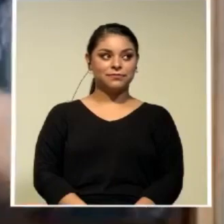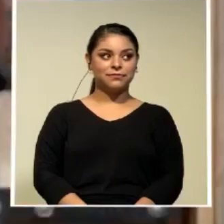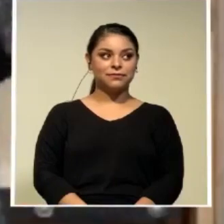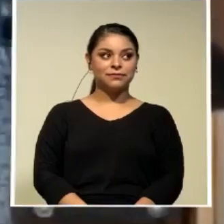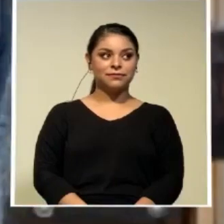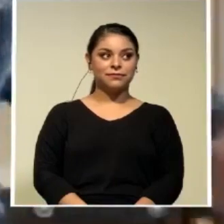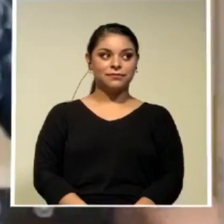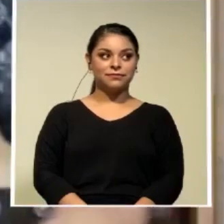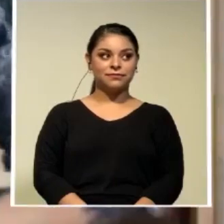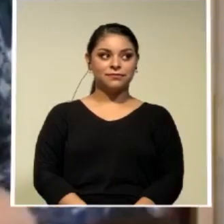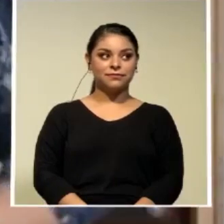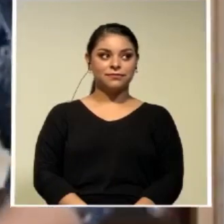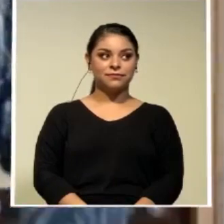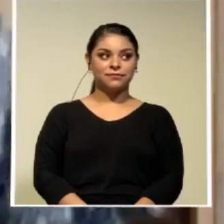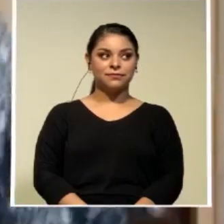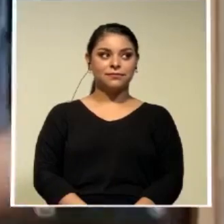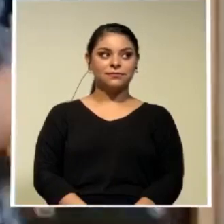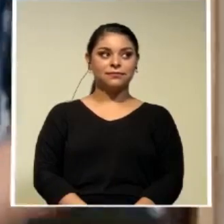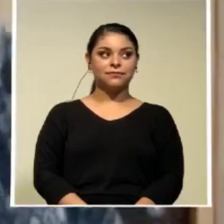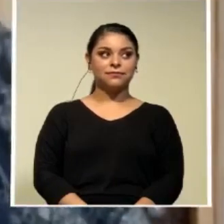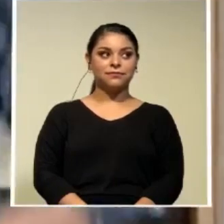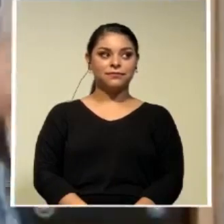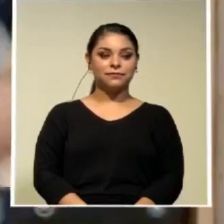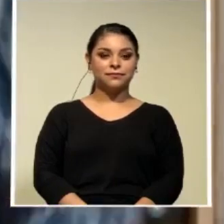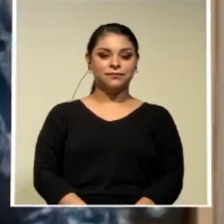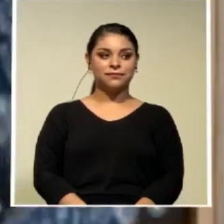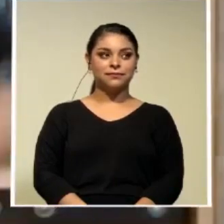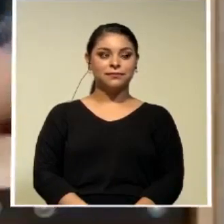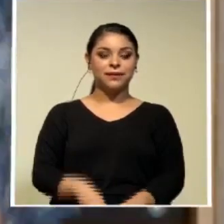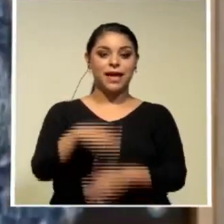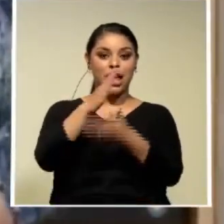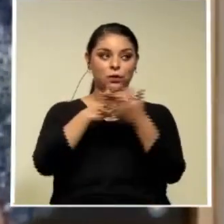nager et sauter.